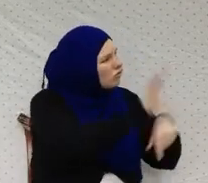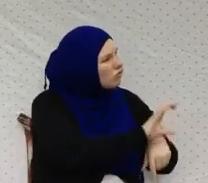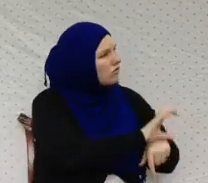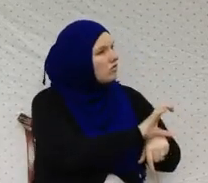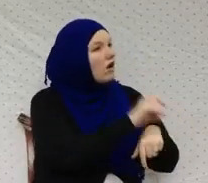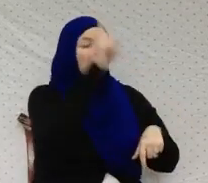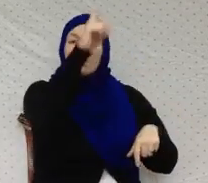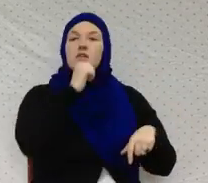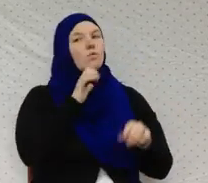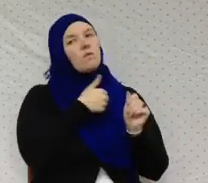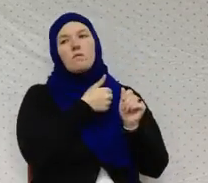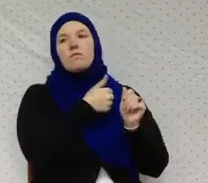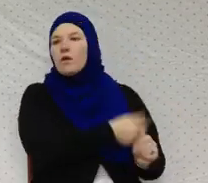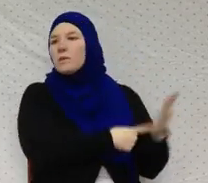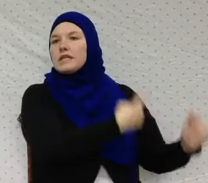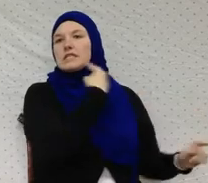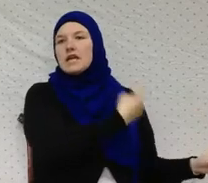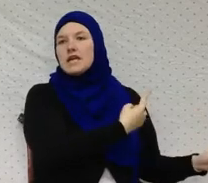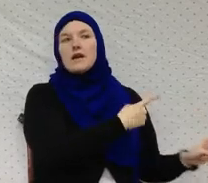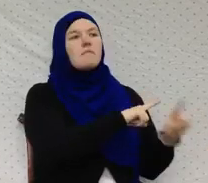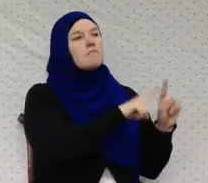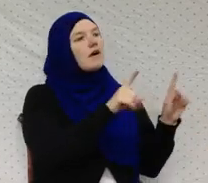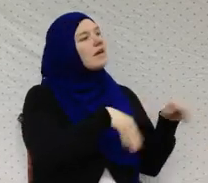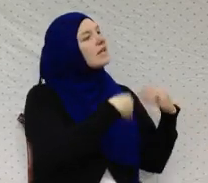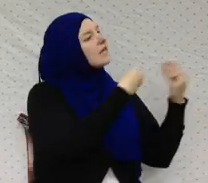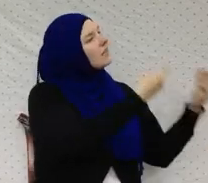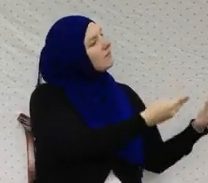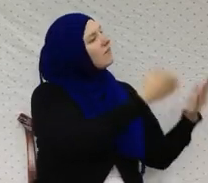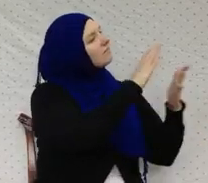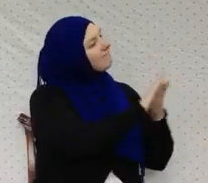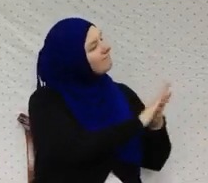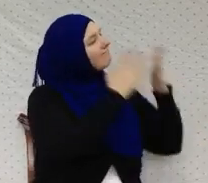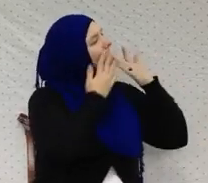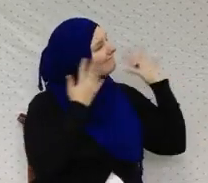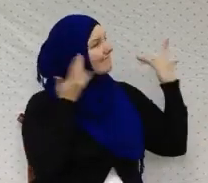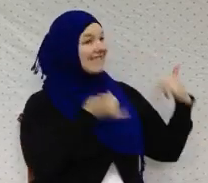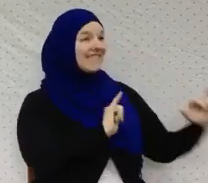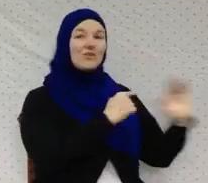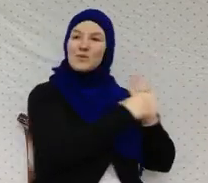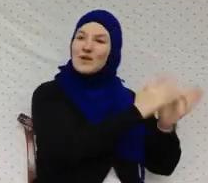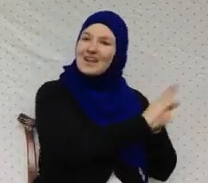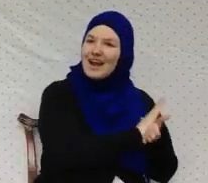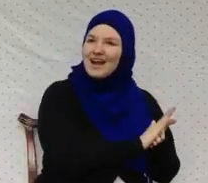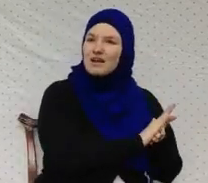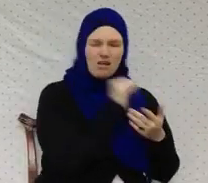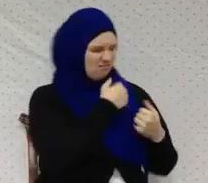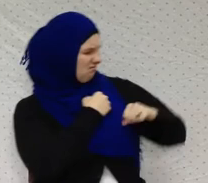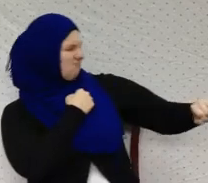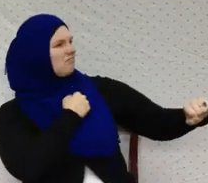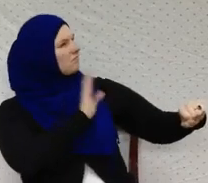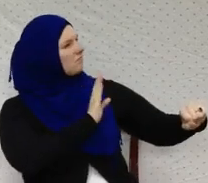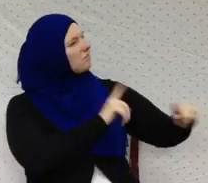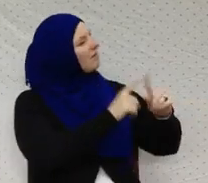thing. Allah says, don't obey them, but give them your best company. وَصَاحِبْهُمَا